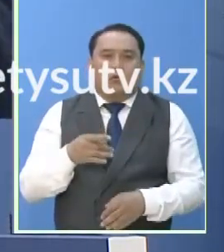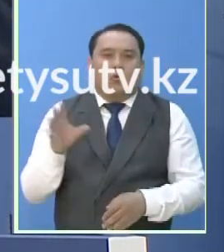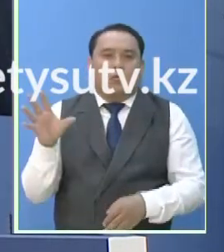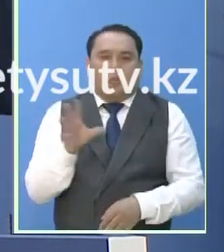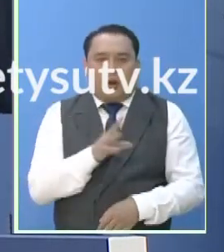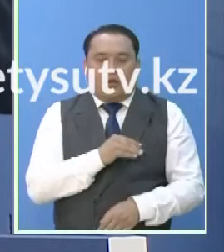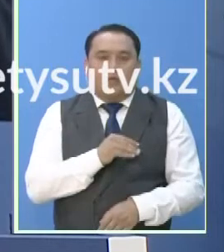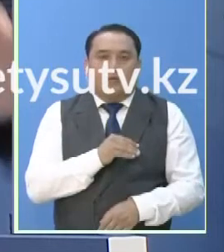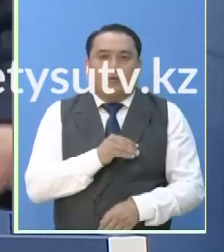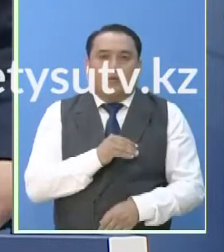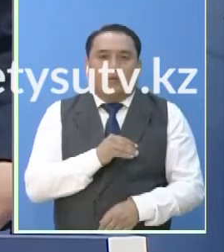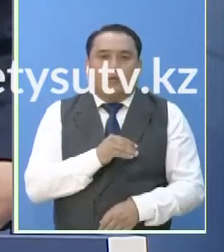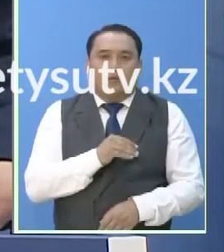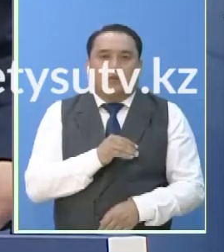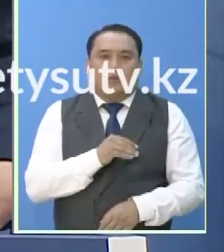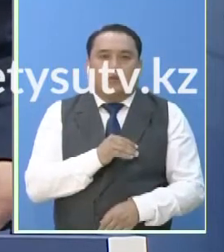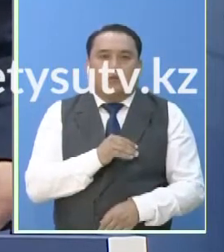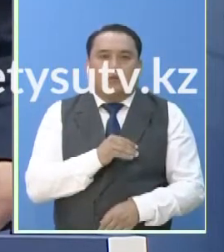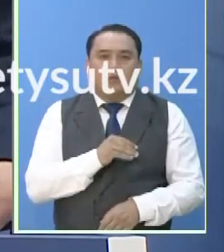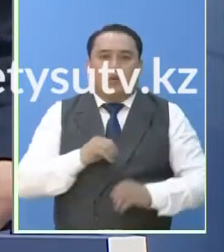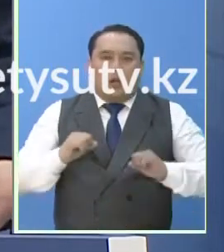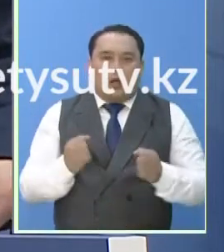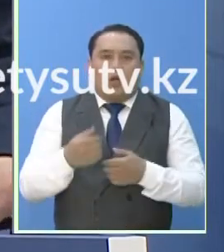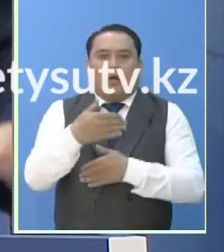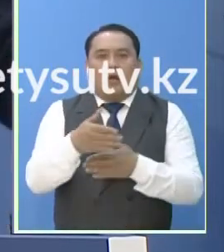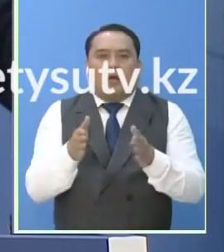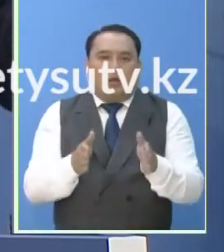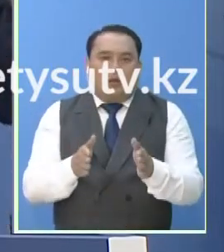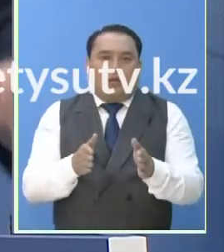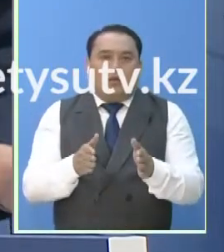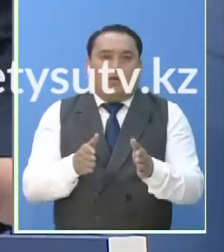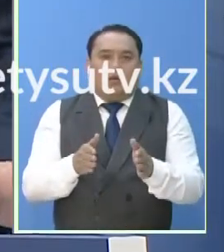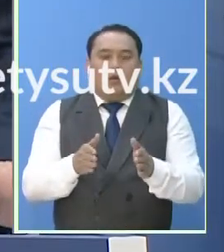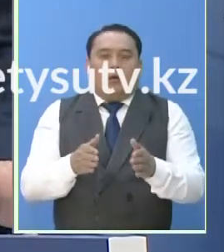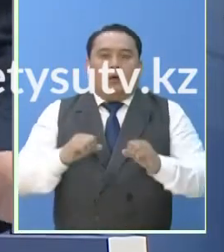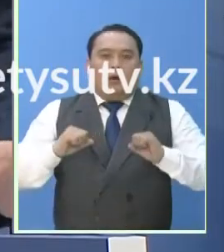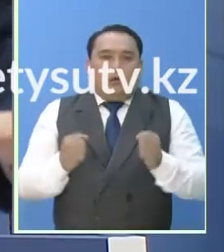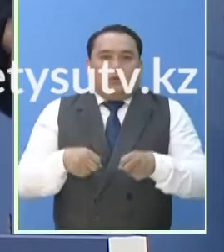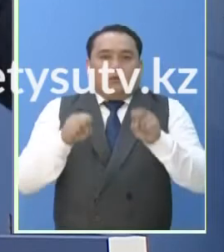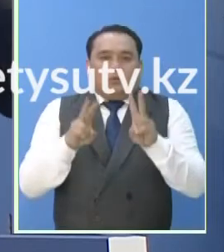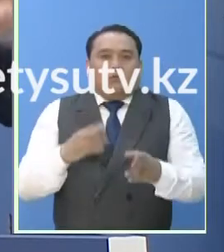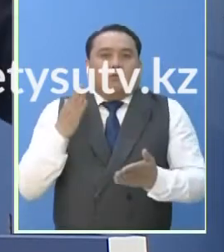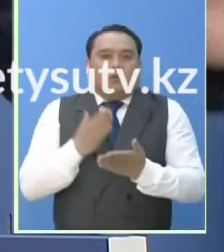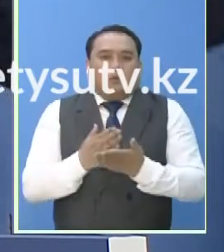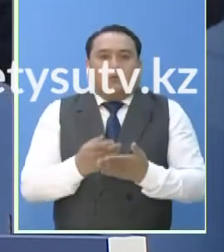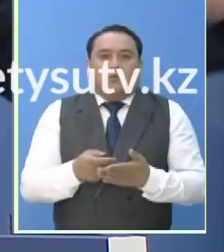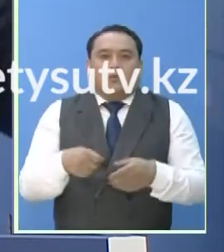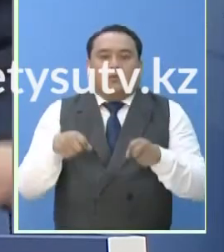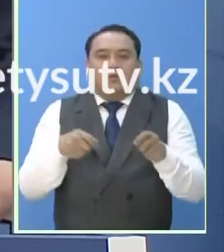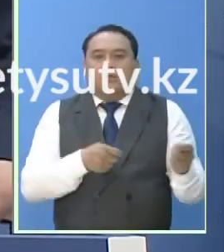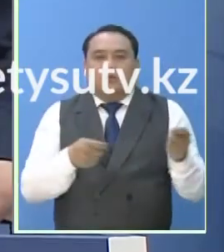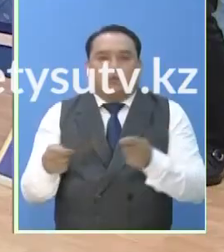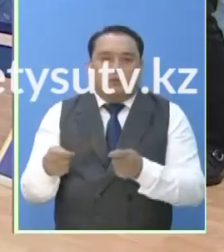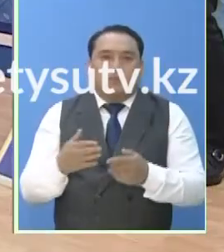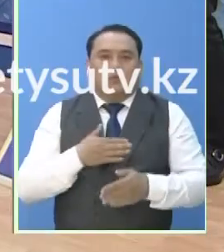барлығы жаңағы, жаңағы халалидің термоконтейнер дейді, жаңағы халалидің оборудованиесі бар, специально сондаймен келеді. Оны